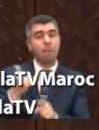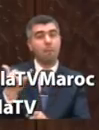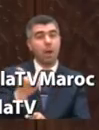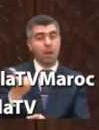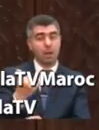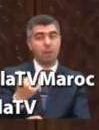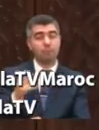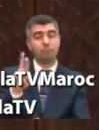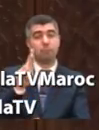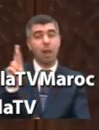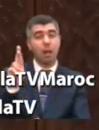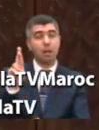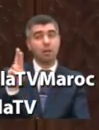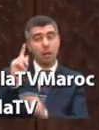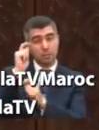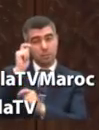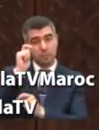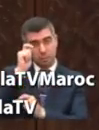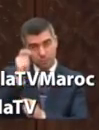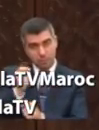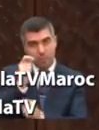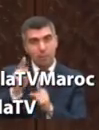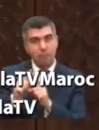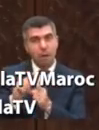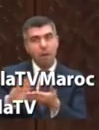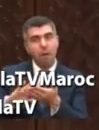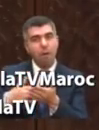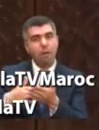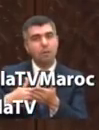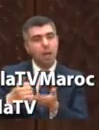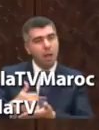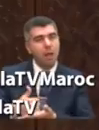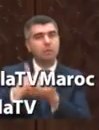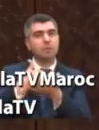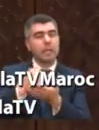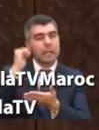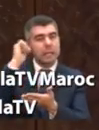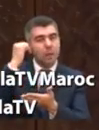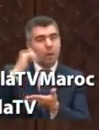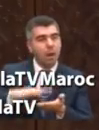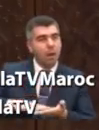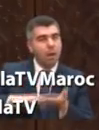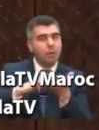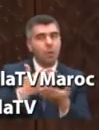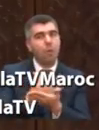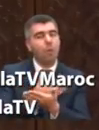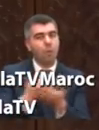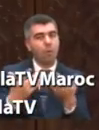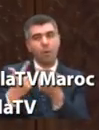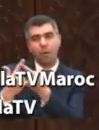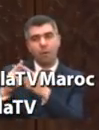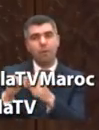نصر الله لتأهيل التكوين المهني وتثمين المسارات المهنية وجعلها آلية من آليات الإدماج